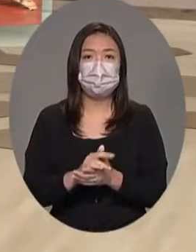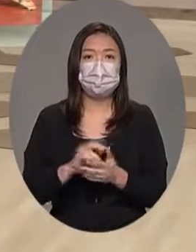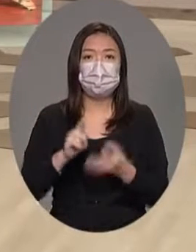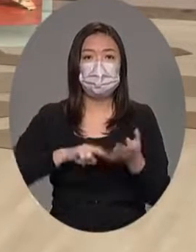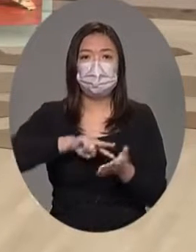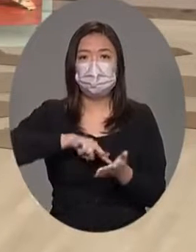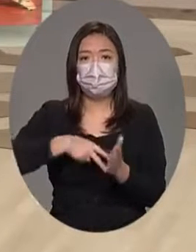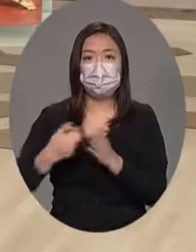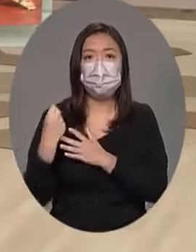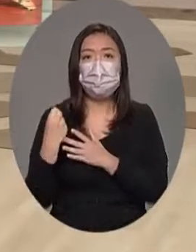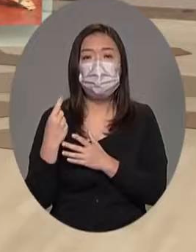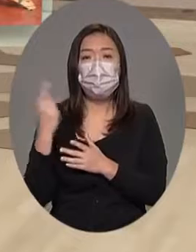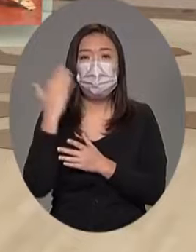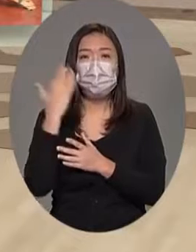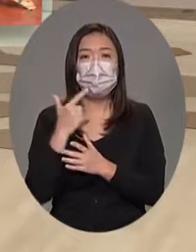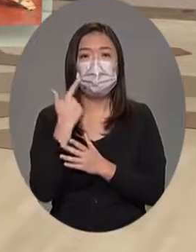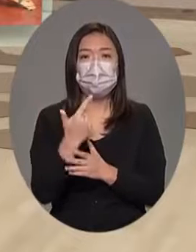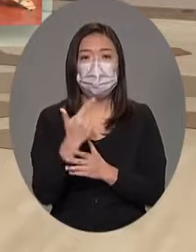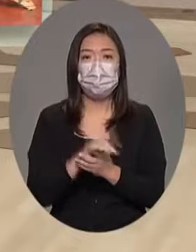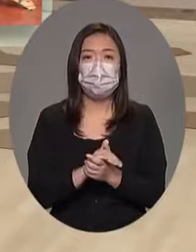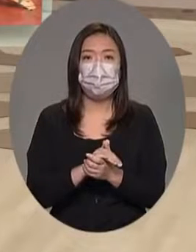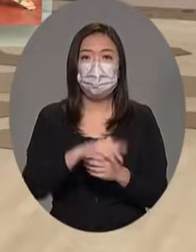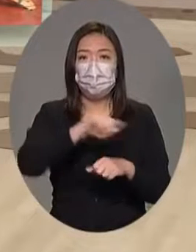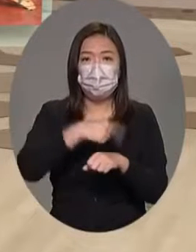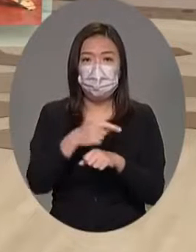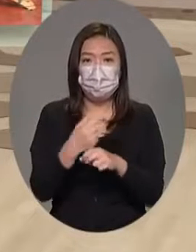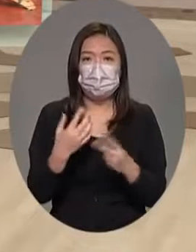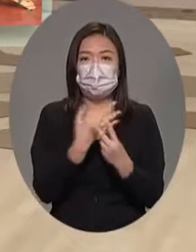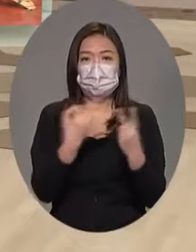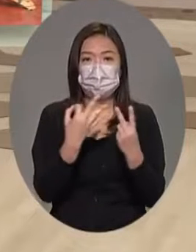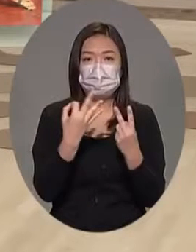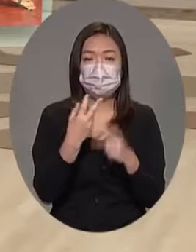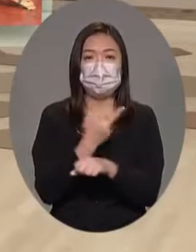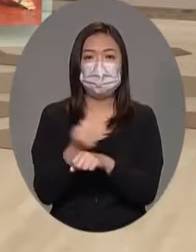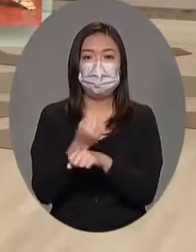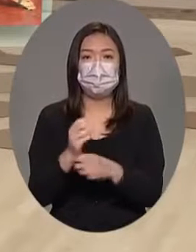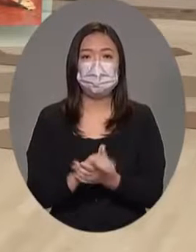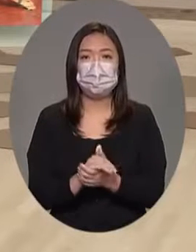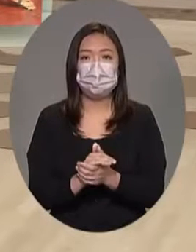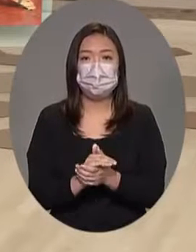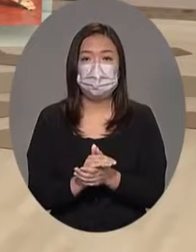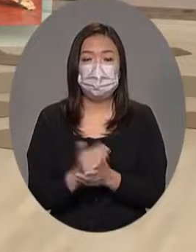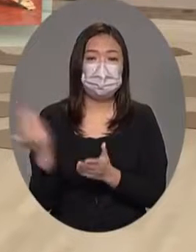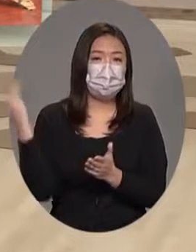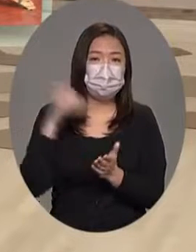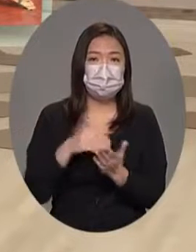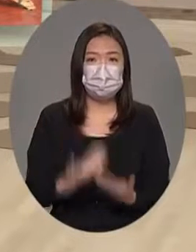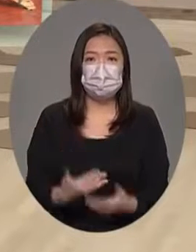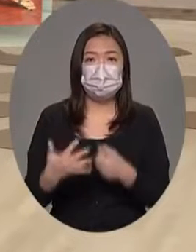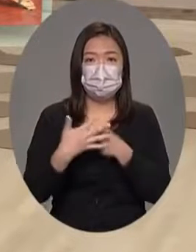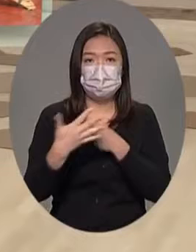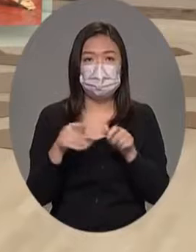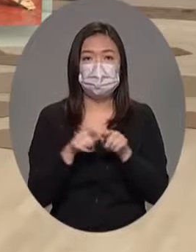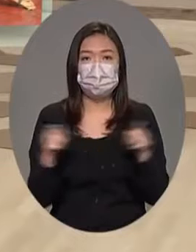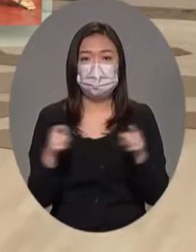圓規嘅威力啦，令到天文台啦發出八號信號啦，長達23小時20分，係歷嚟啦生效時間啦第